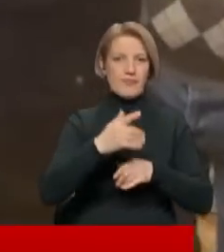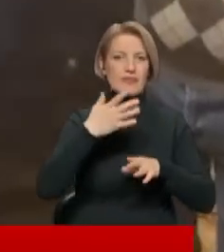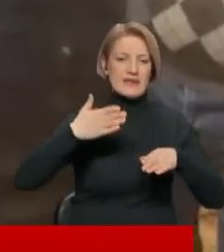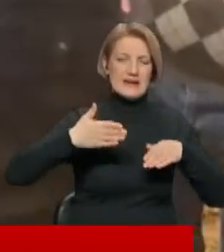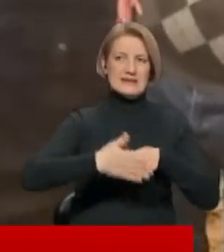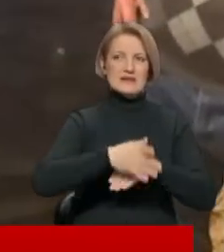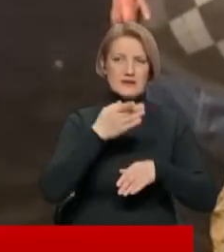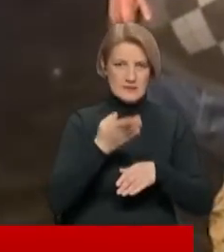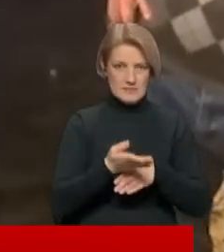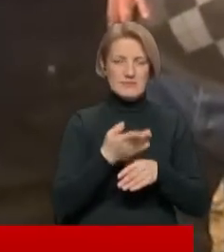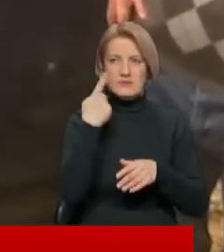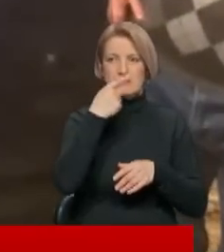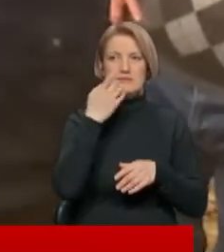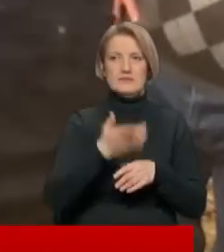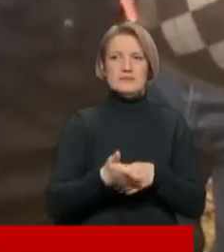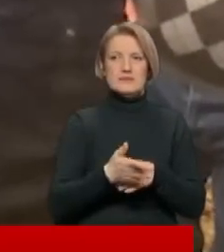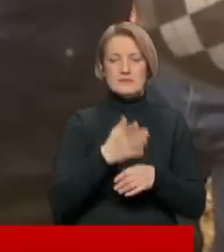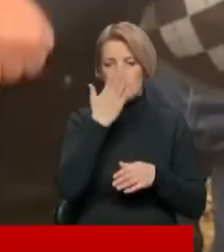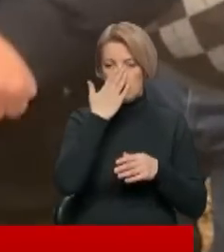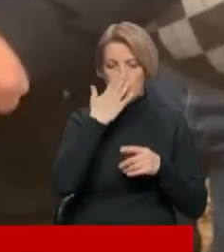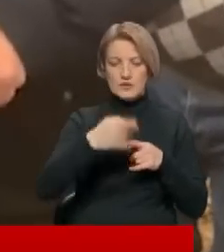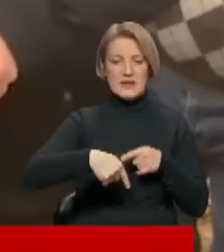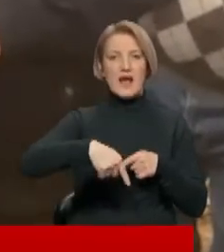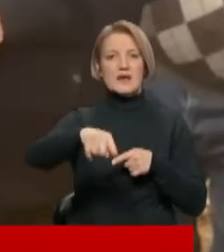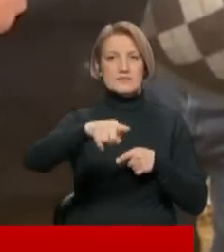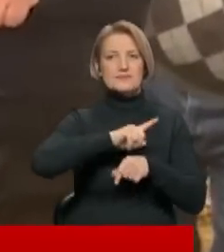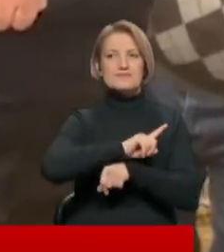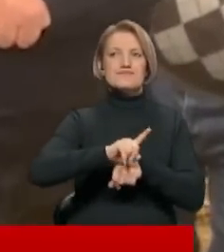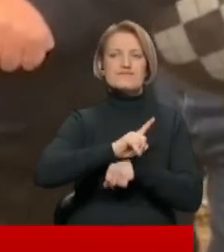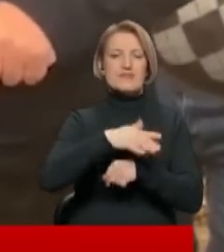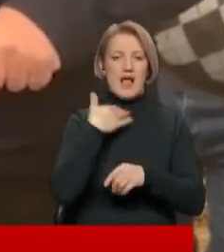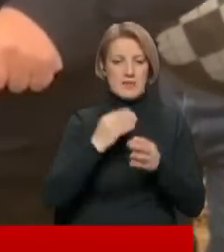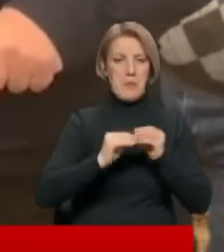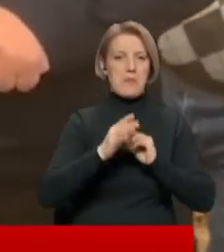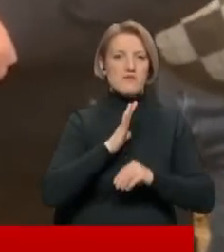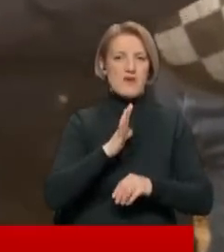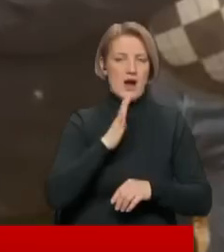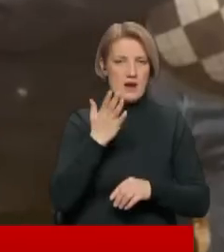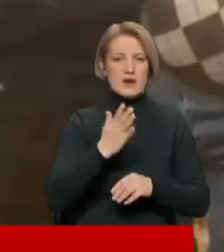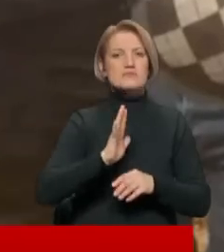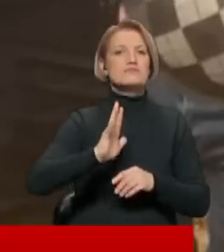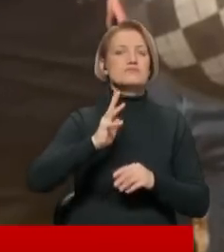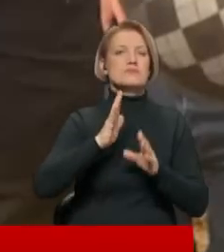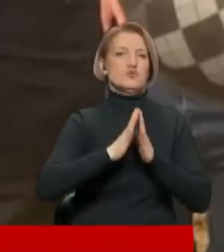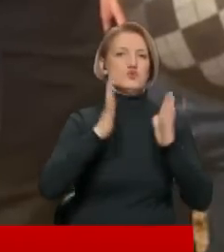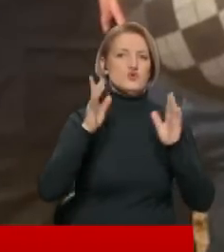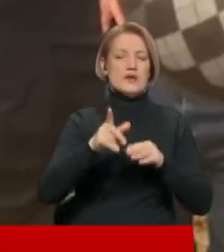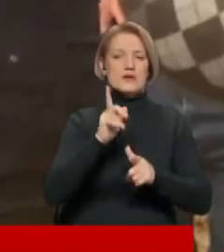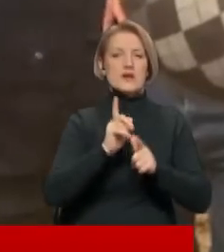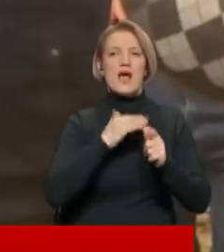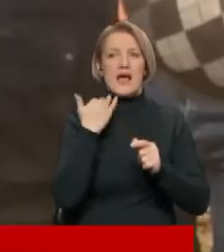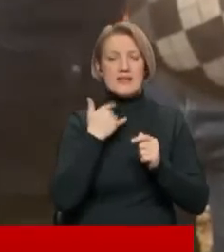gitmesi düvelerin kesime gitmesi Önümüzdeki süreçte etlere sıkıntılar artacak şu anda